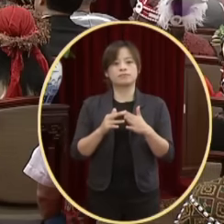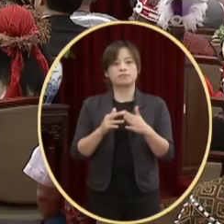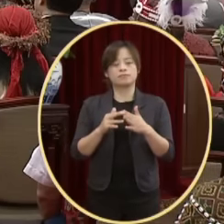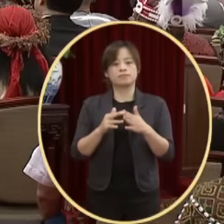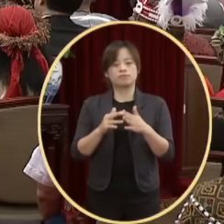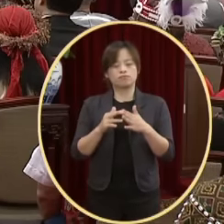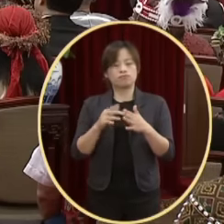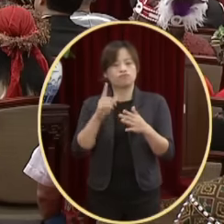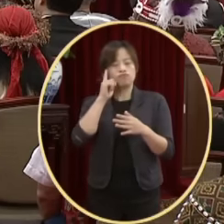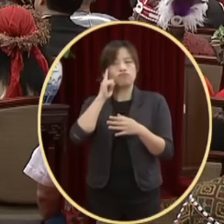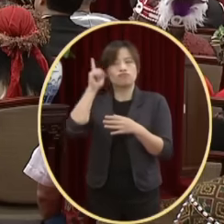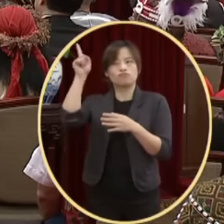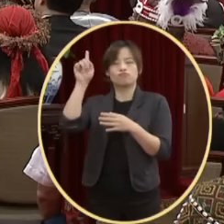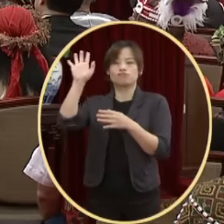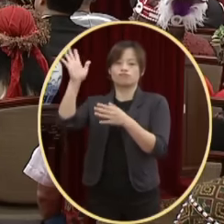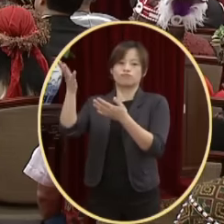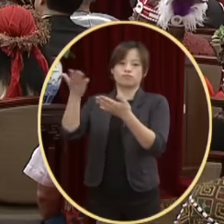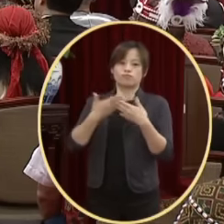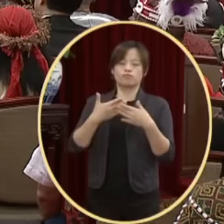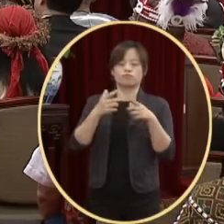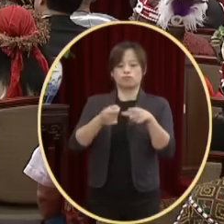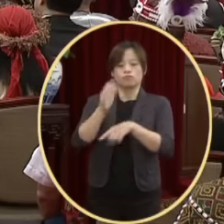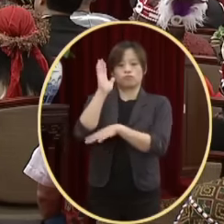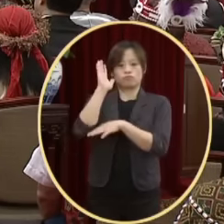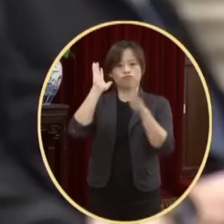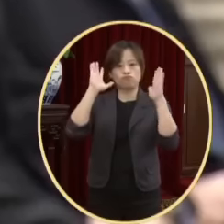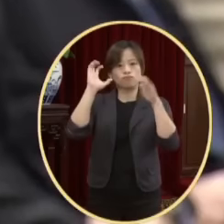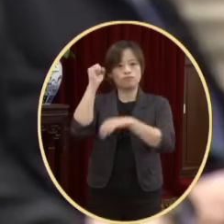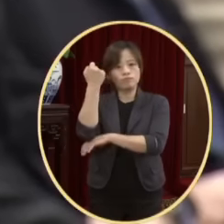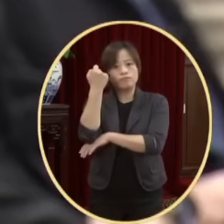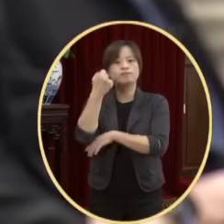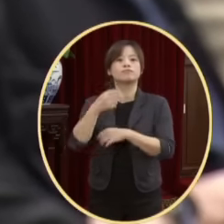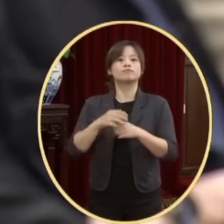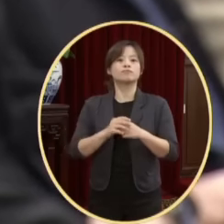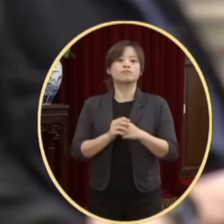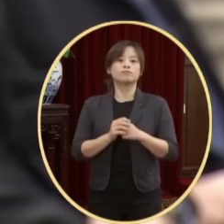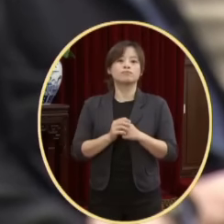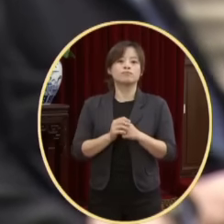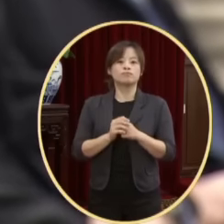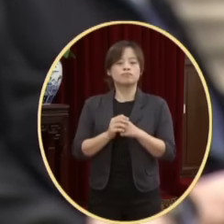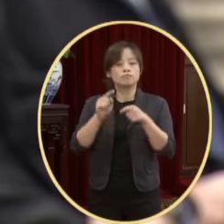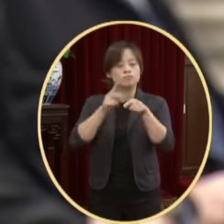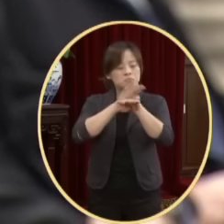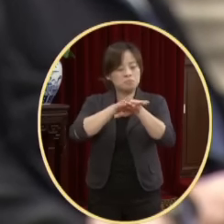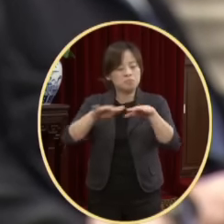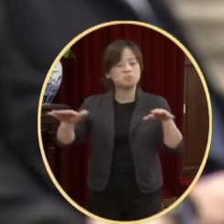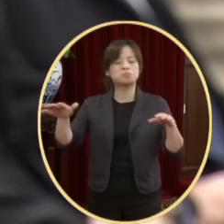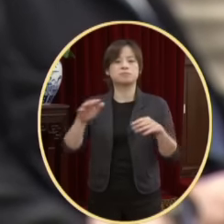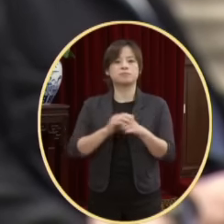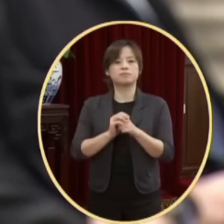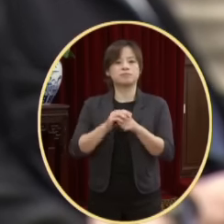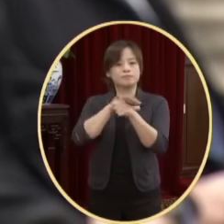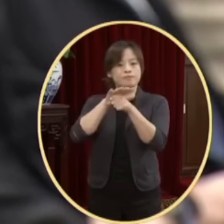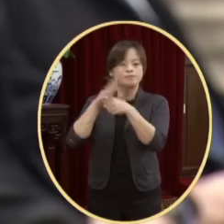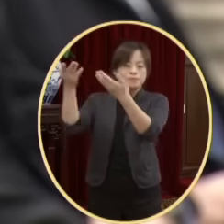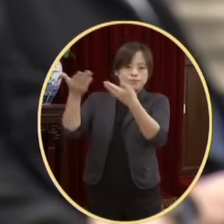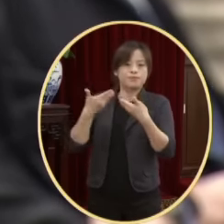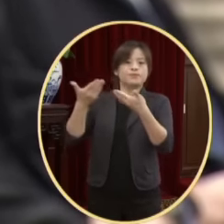要充满你的公义，充满你的和平，充满你的